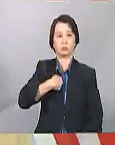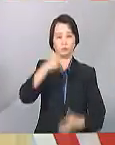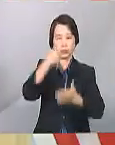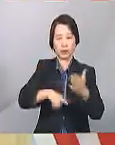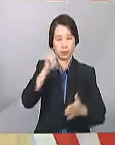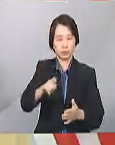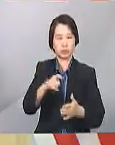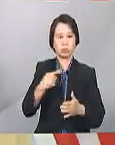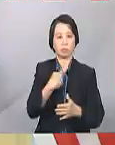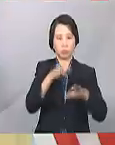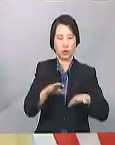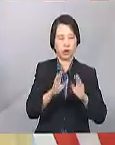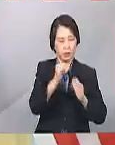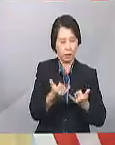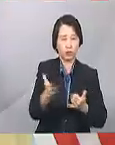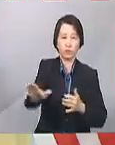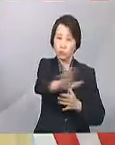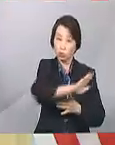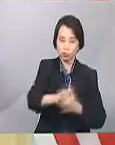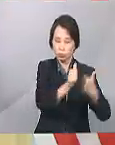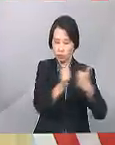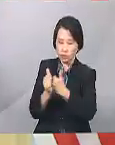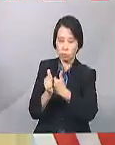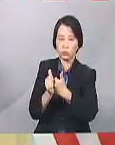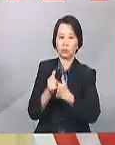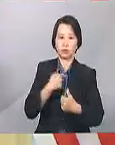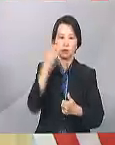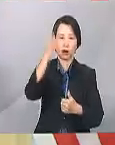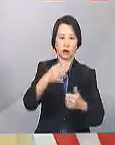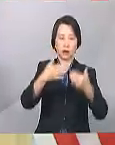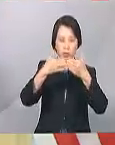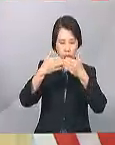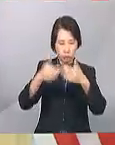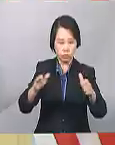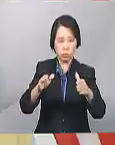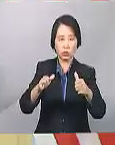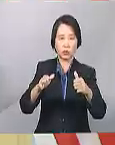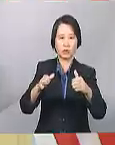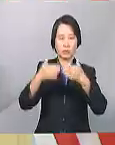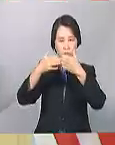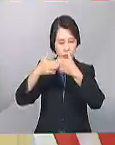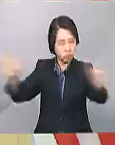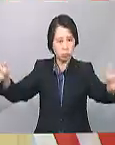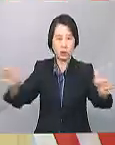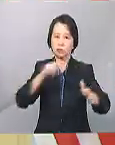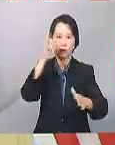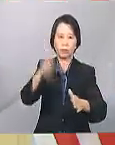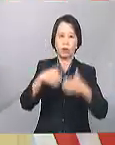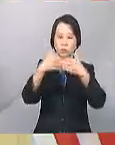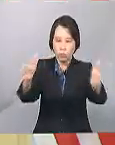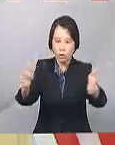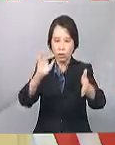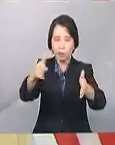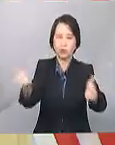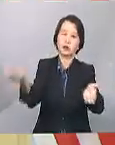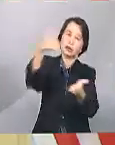yang patut kita buat, patuh supaya kalau kita buka, kita buka seterusnya sampai bila-bila. No point kita